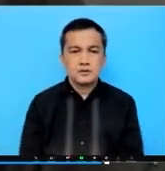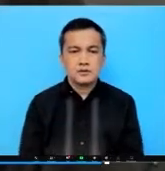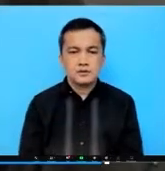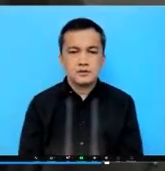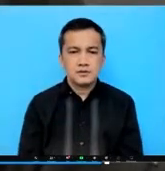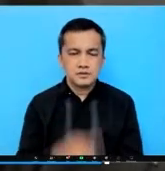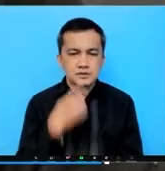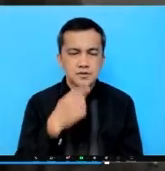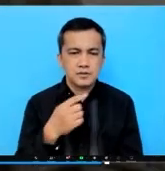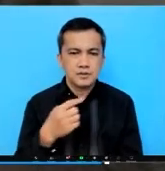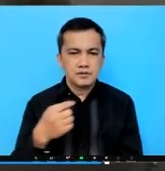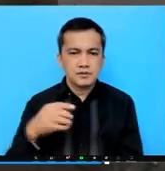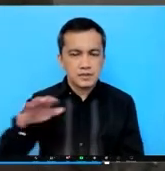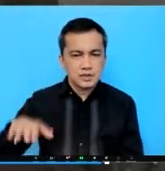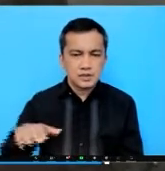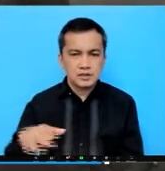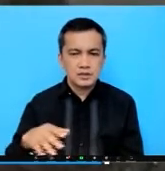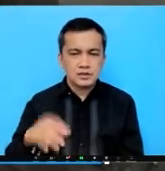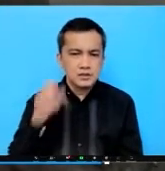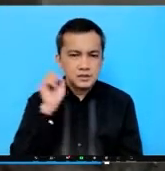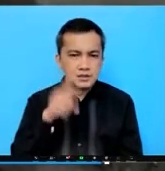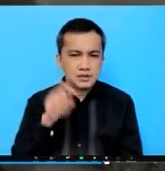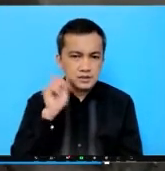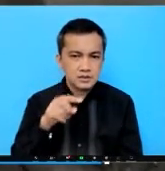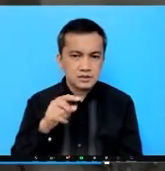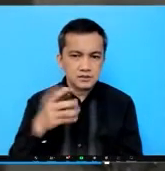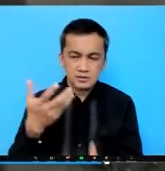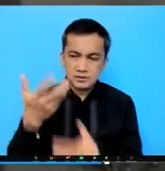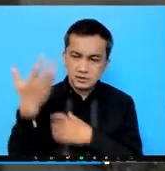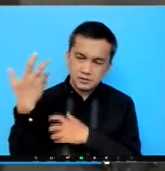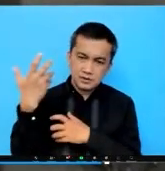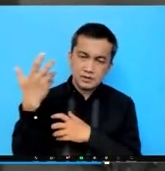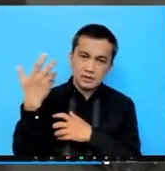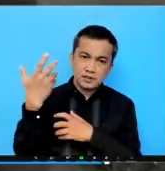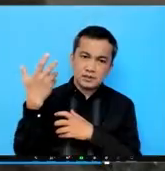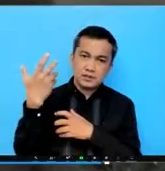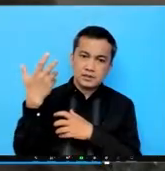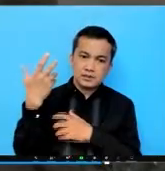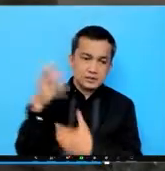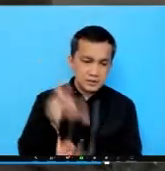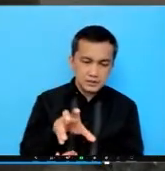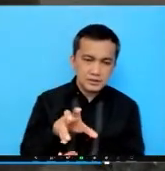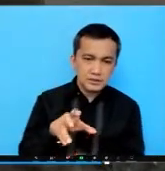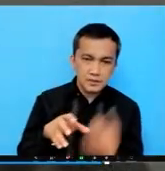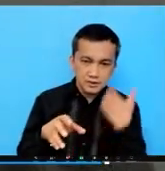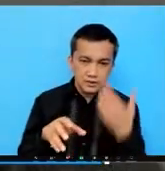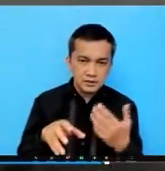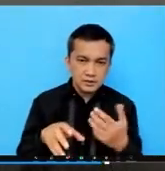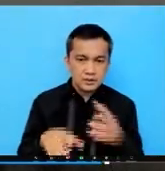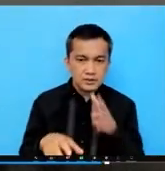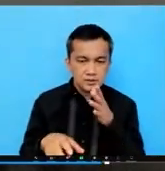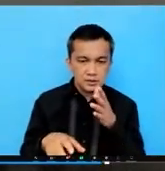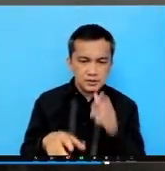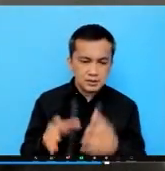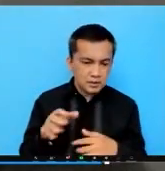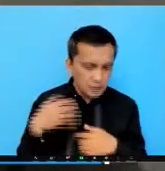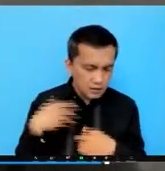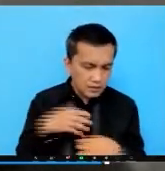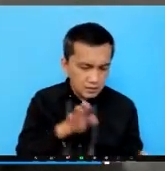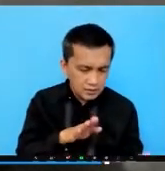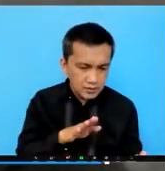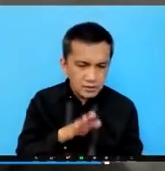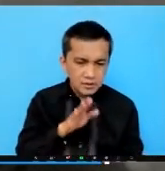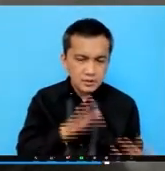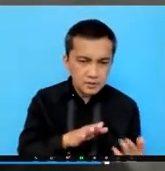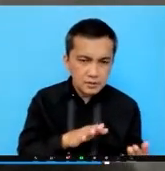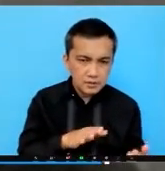Sabi nung bata, ate. Pero nakatalikod po siya, hindi po siya nakaharap doon sa patay. Kami po nung nanay nakaharap. Di syempre, ako pong nakaharap doon